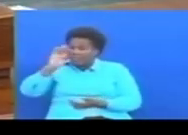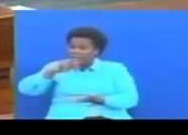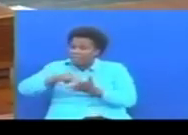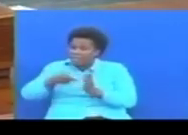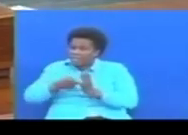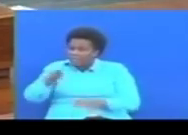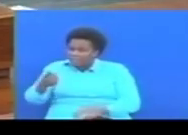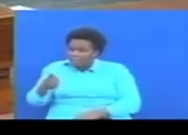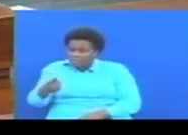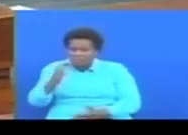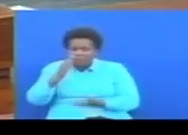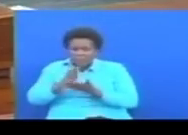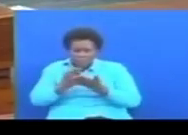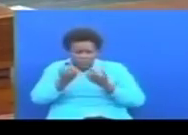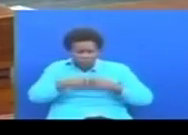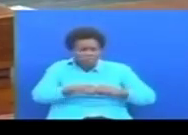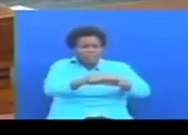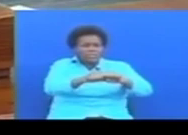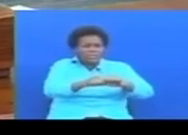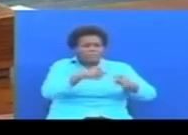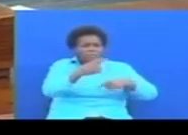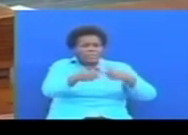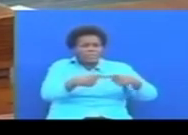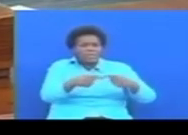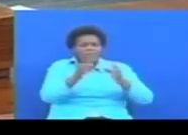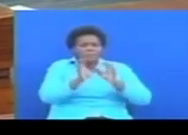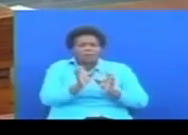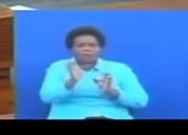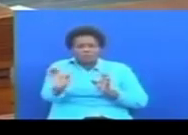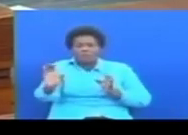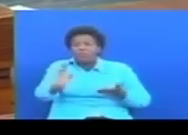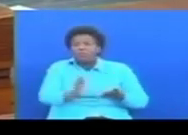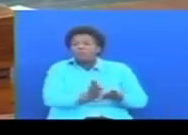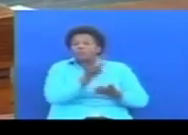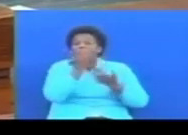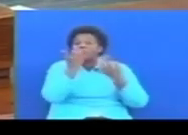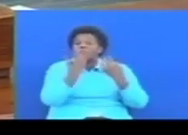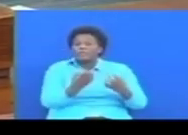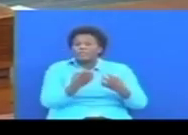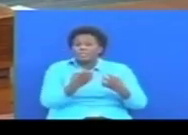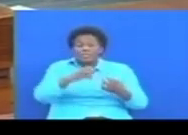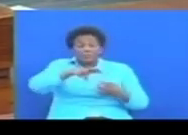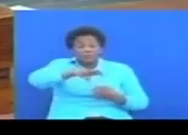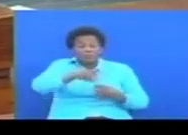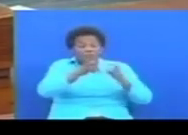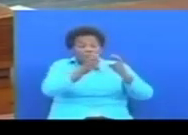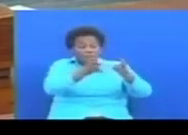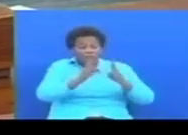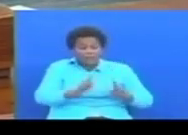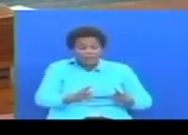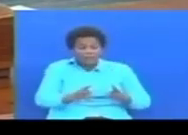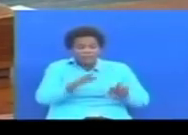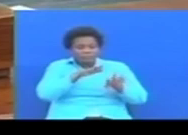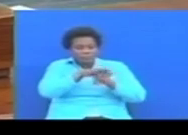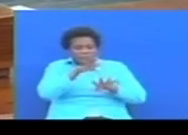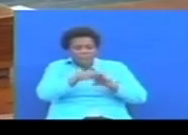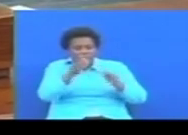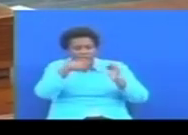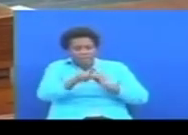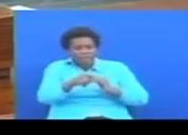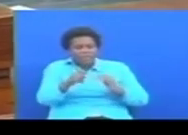wa kutekeleza miradi maalumu ya kuondoa umaskini katika mkoa wa Kagera imeainishwa kwenye mpango wa maendeleo wa